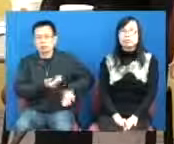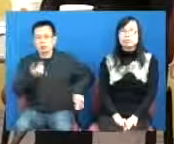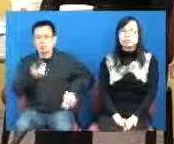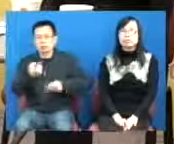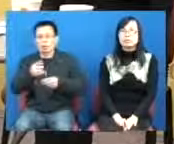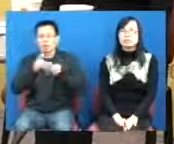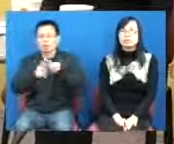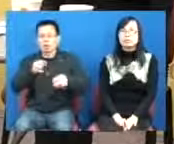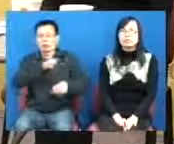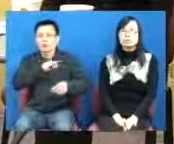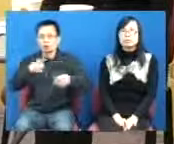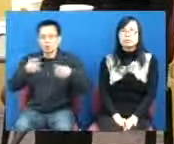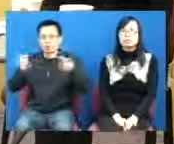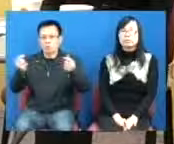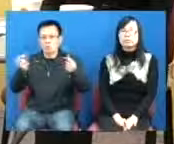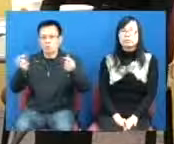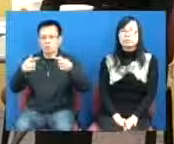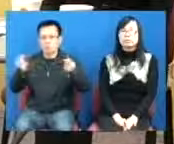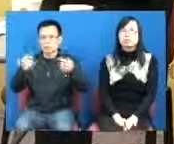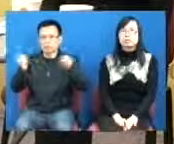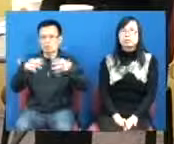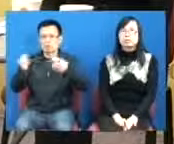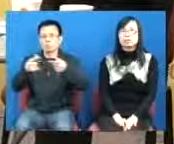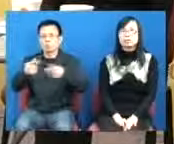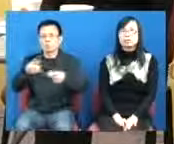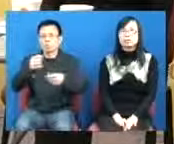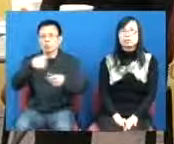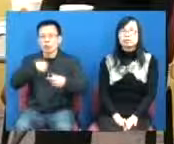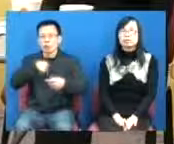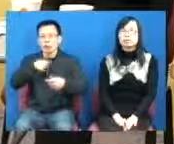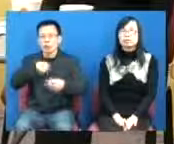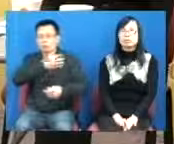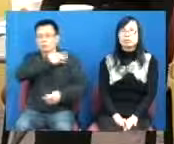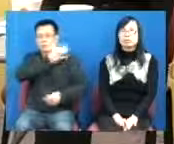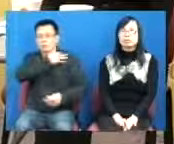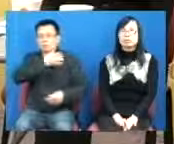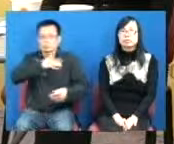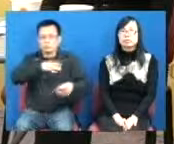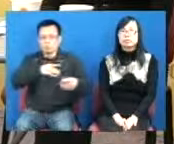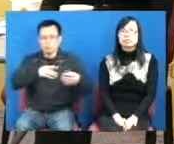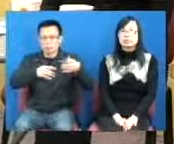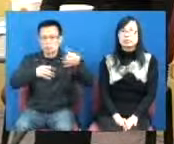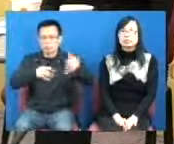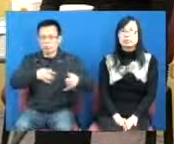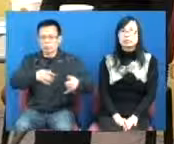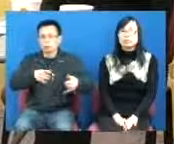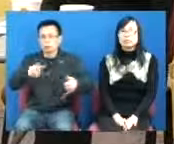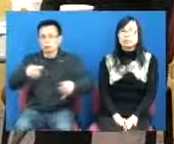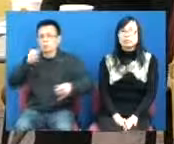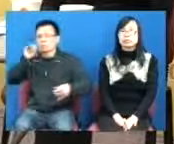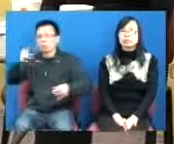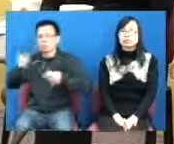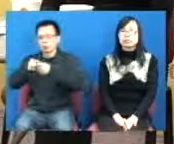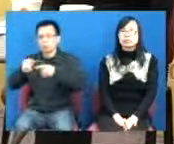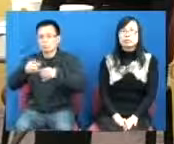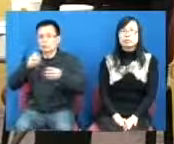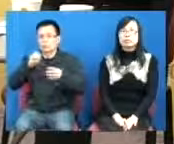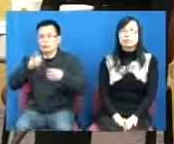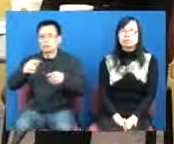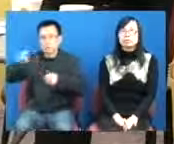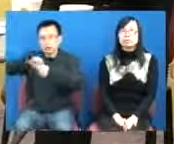如果我已經在機構的層面我和公司在談家人工的時候已經談得公司的家人工